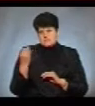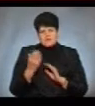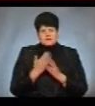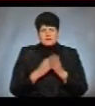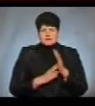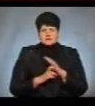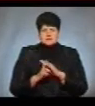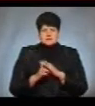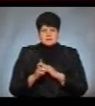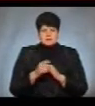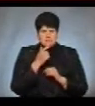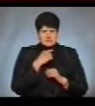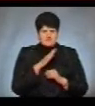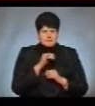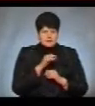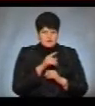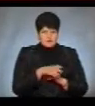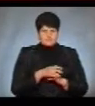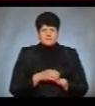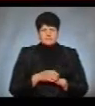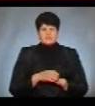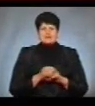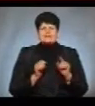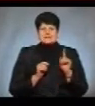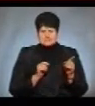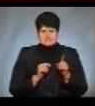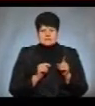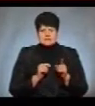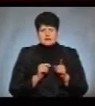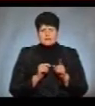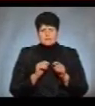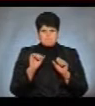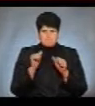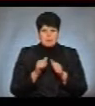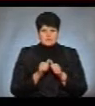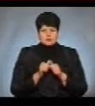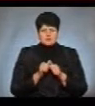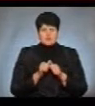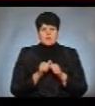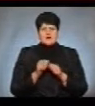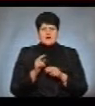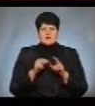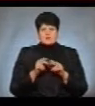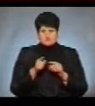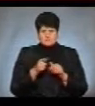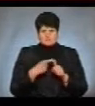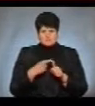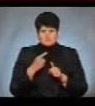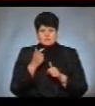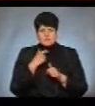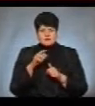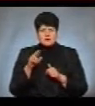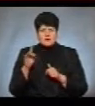храмів, які... Пане Віталію, я вас переб'ю. Так, з цих пам'яток архітектури, з цих церков, які ви назвали, які назвав пан